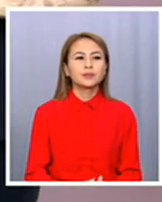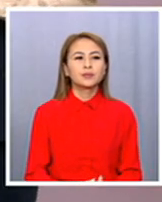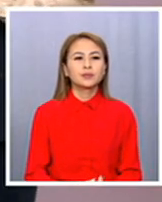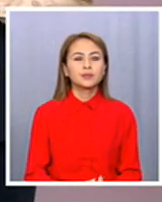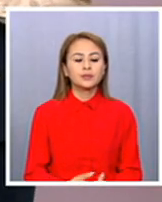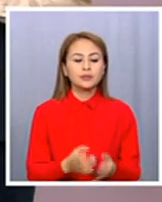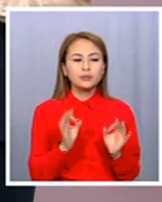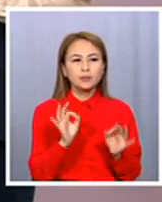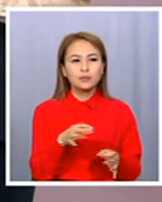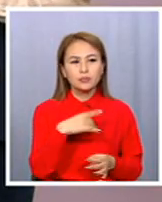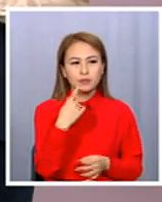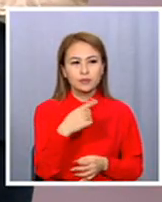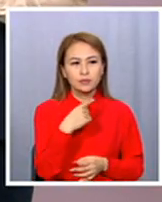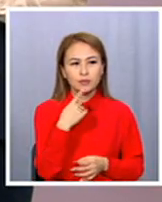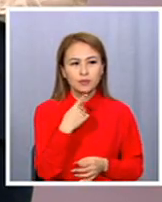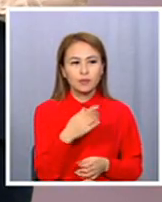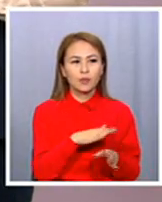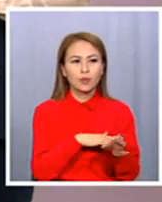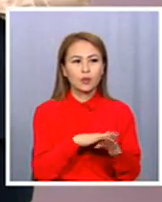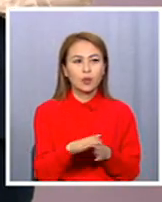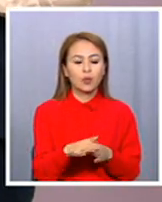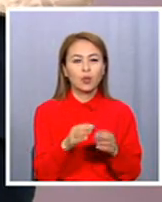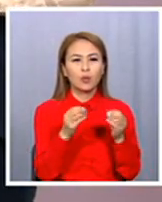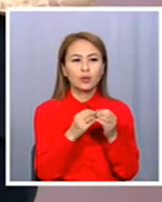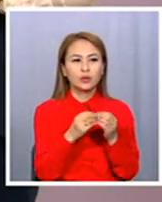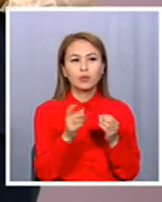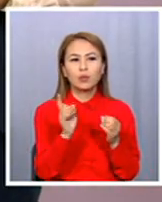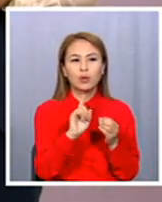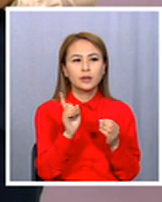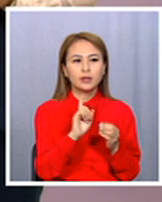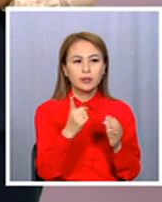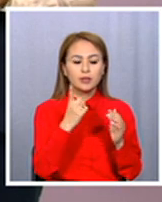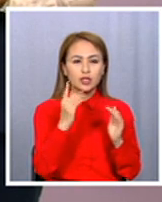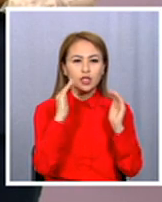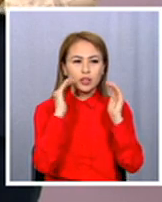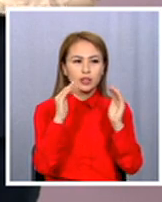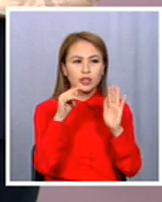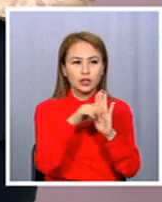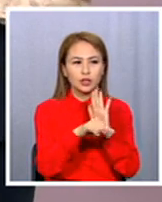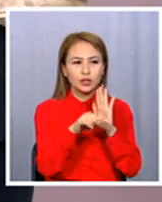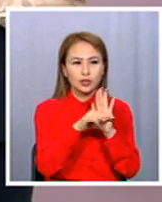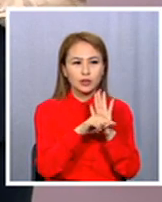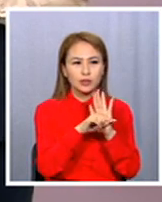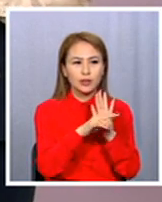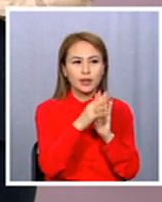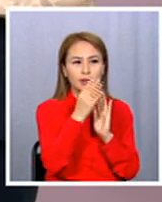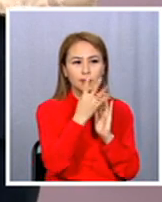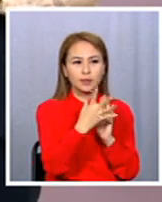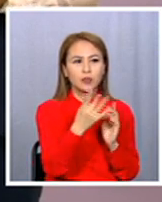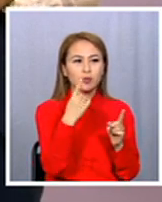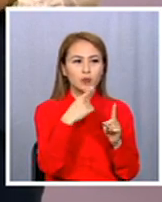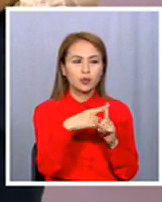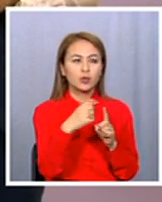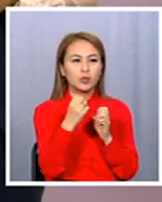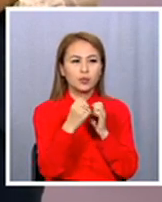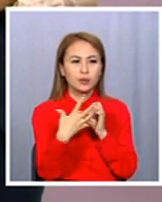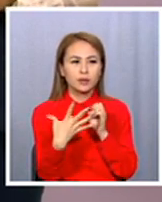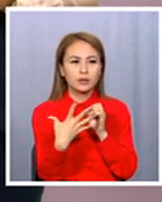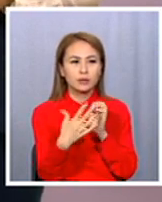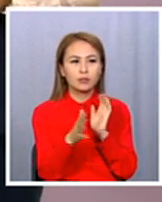Дұрыс айтасындар, толық ондық болатындай жақшаның ішіне 45 пен 15 санын